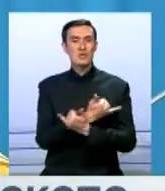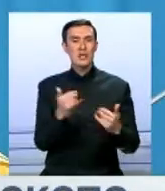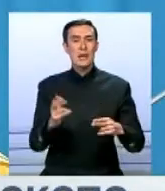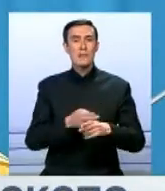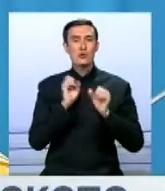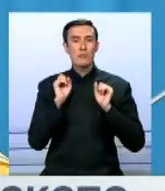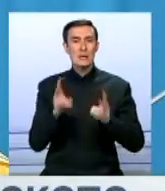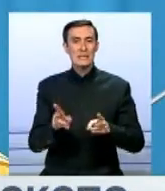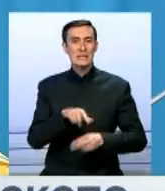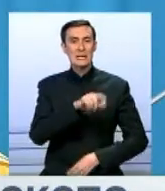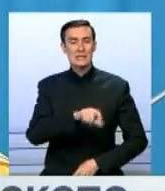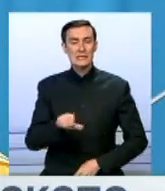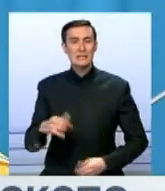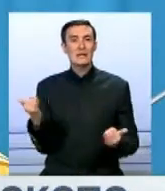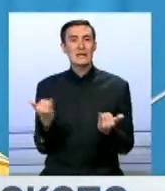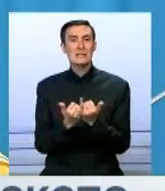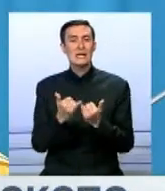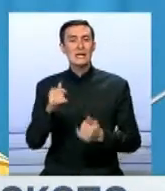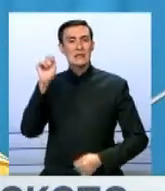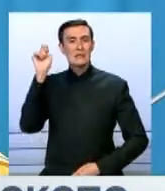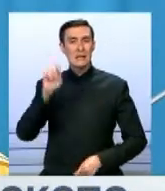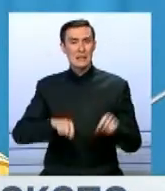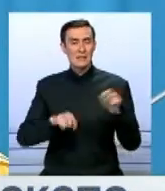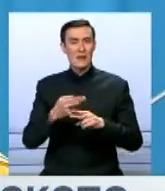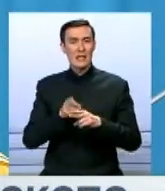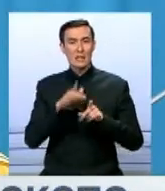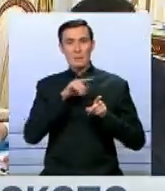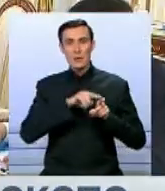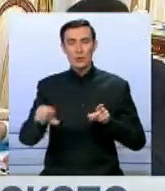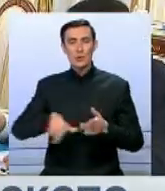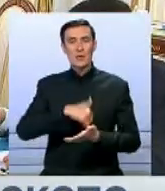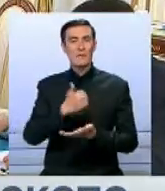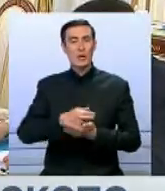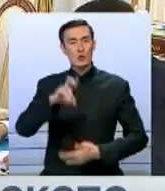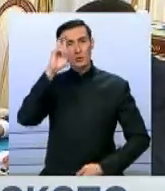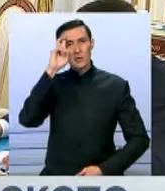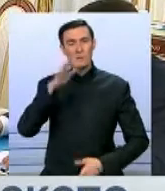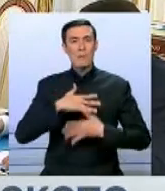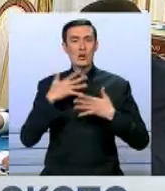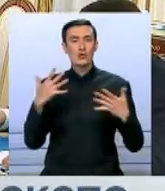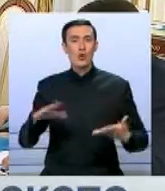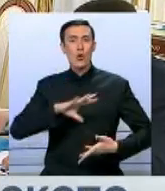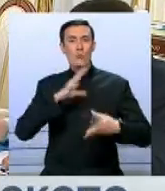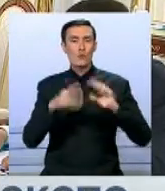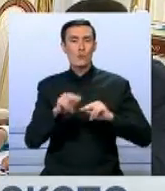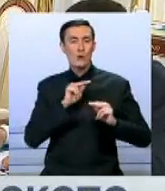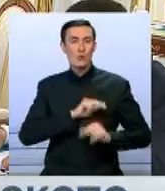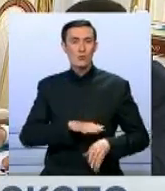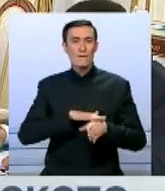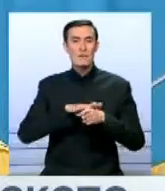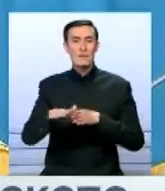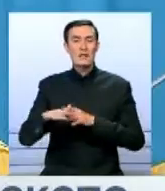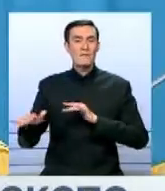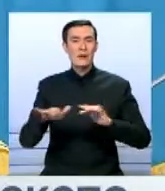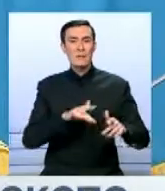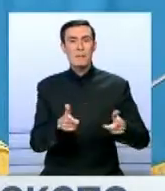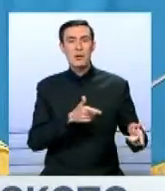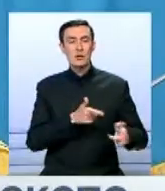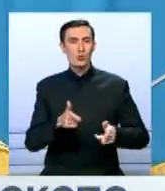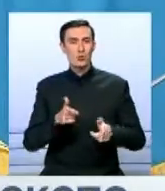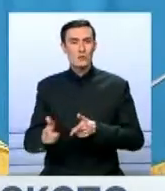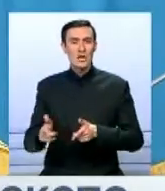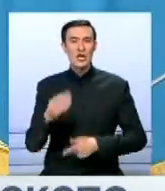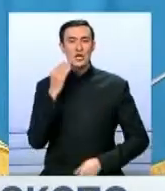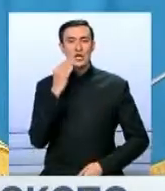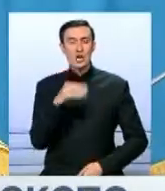безопасности казахстанцев и гостей столицы в этот период. Глава государства отметил большой объем работ, выполненный в рамках подготовки